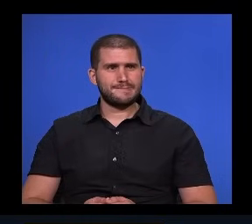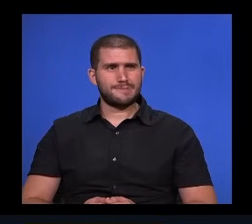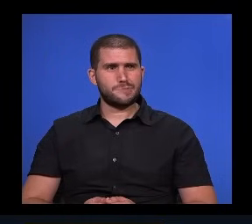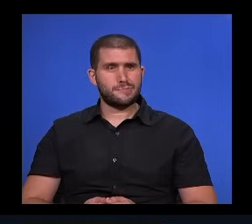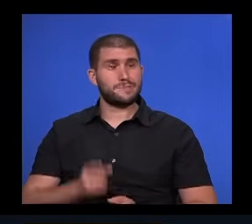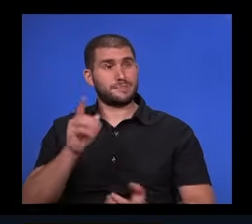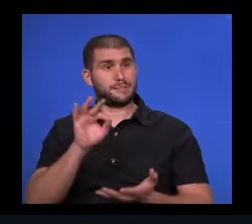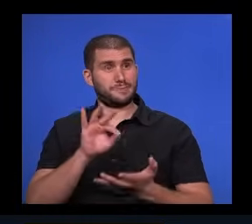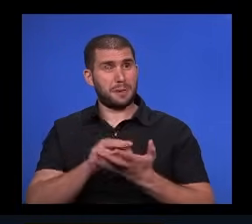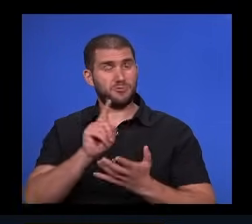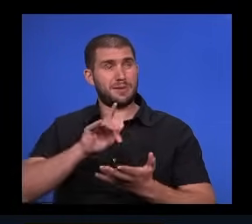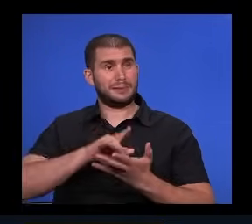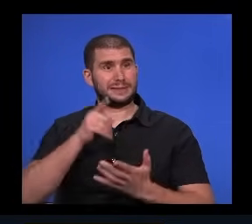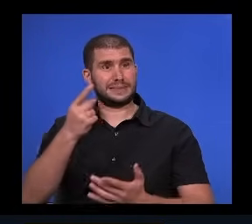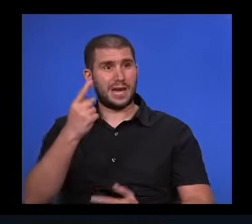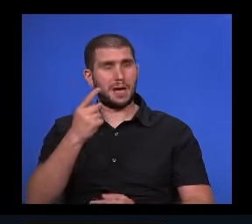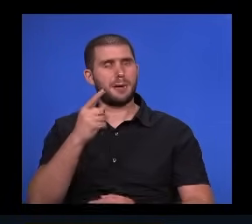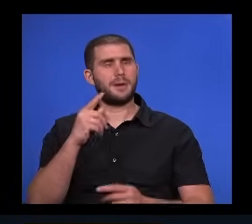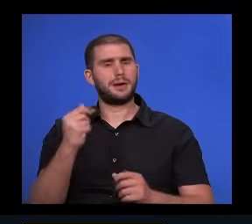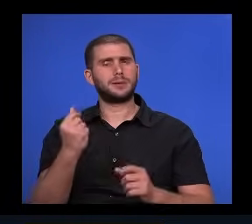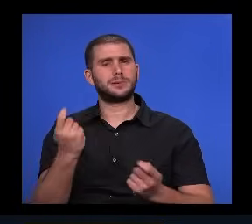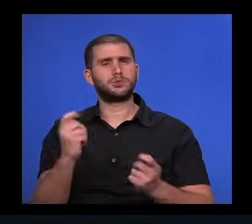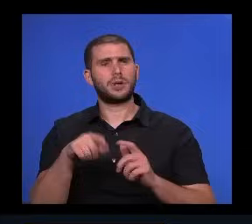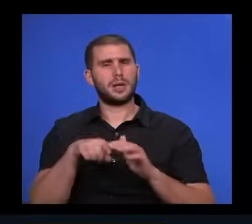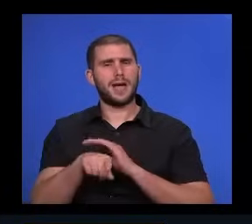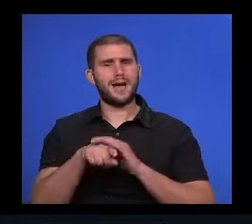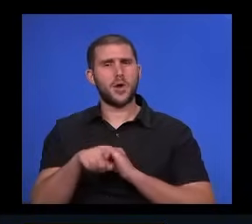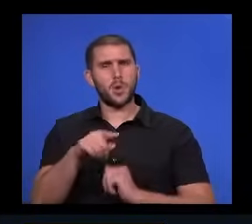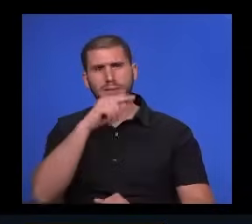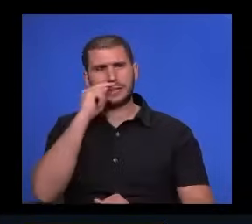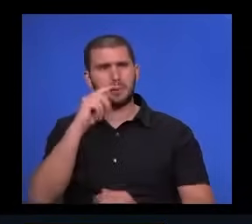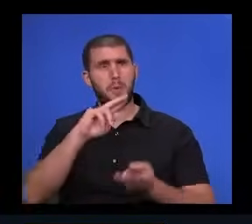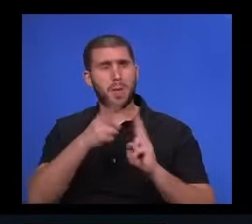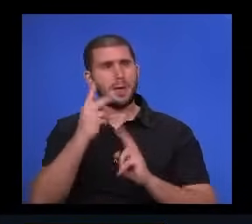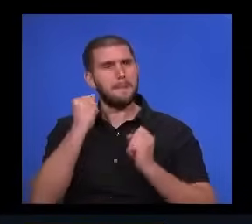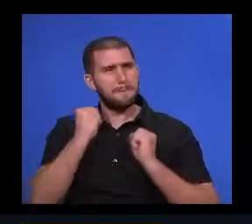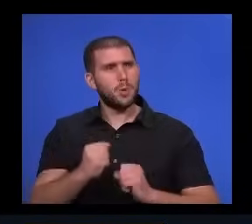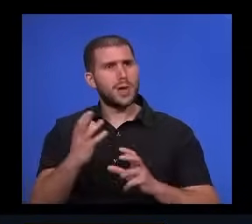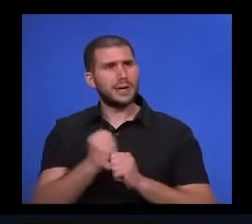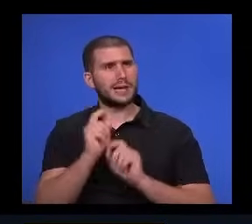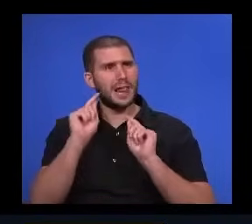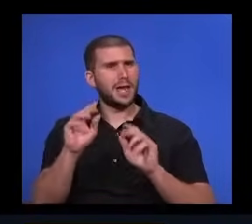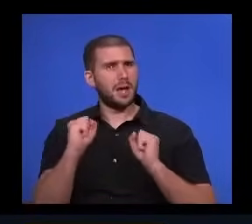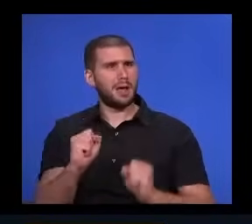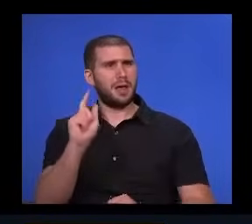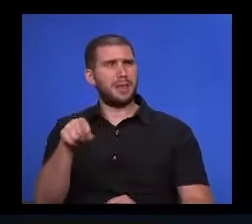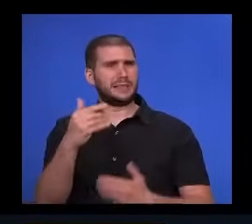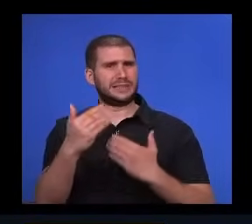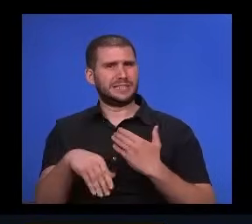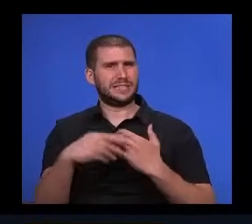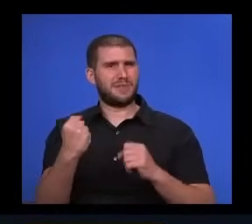זה הרגע שבו מי שנמצא במוקד מבצע הברחות סמים חובק עולם, והיה משוכנע שהצליח להגיע בשלום לרגע הסיום של